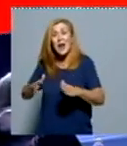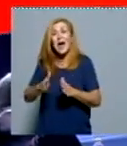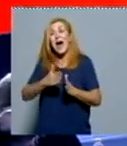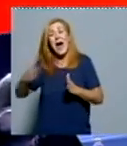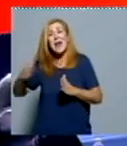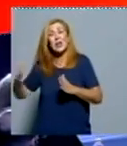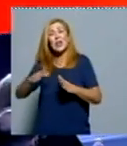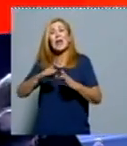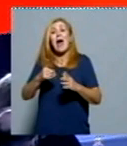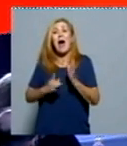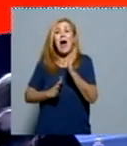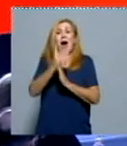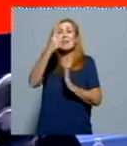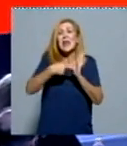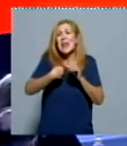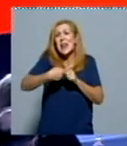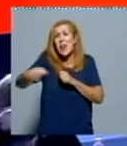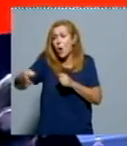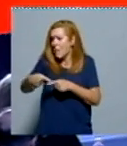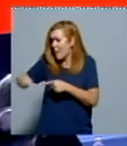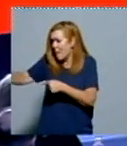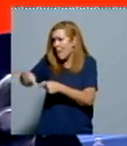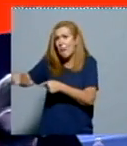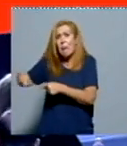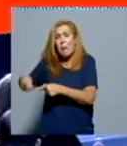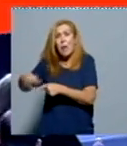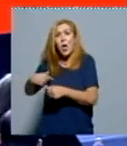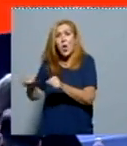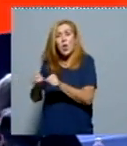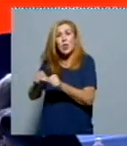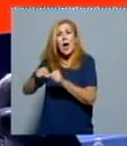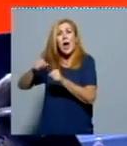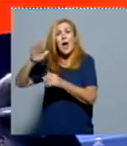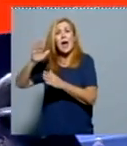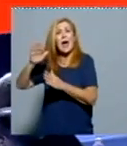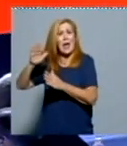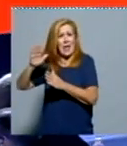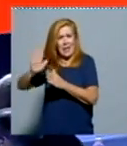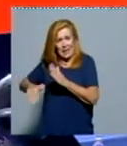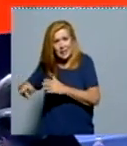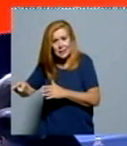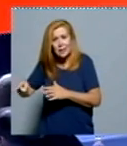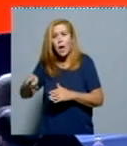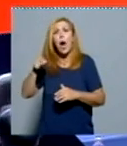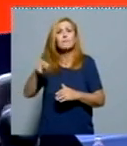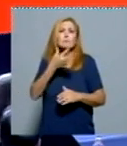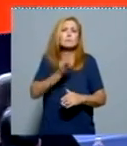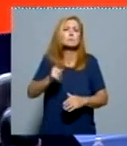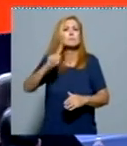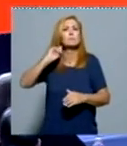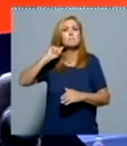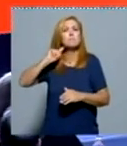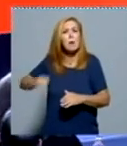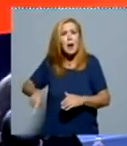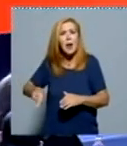Σιτίας, 11 χιλιόμετρα δηλαδή. Αυτό μας λέει. Φέρνει πάνω το παράνομο τουρκο-λιβικό μνημόνιο, το φέρνει πάνω στο πεδίο και δεν